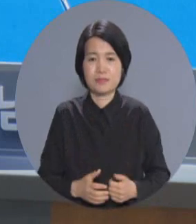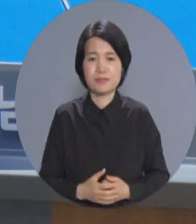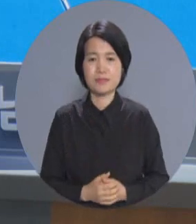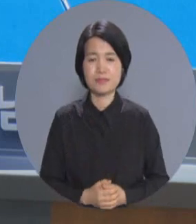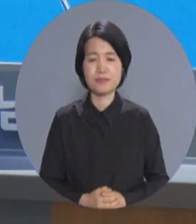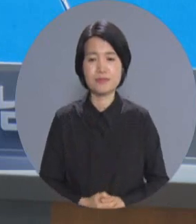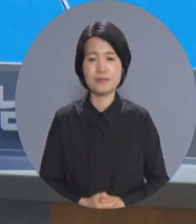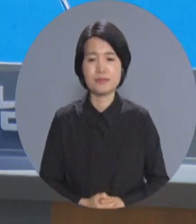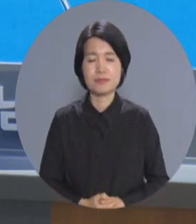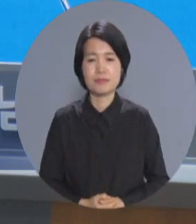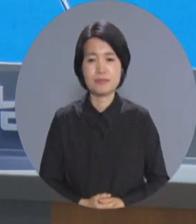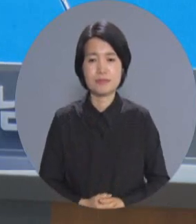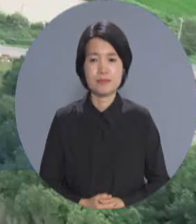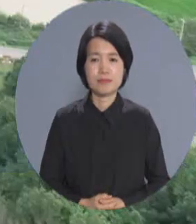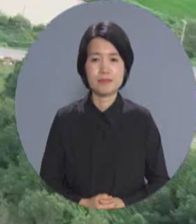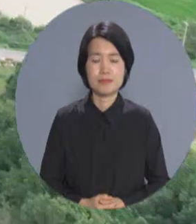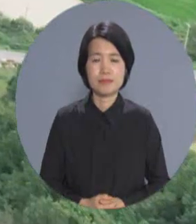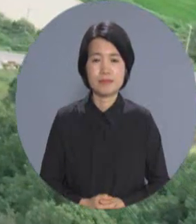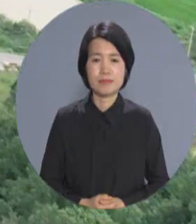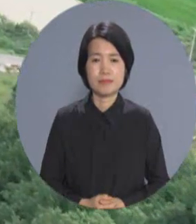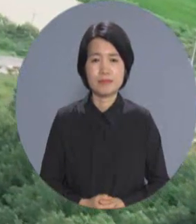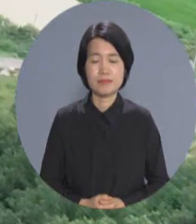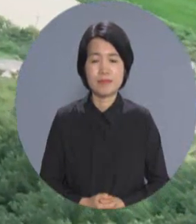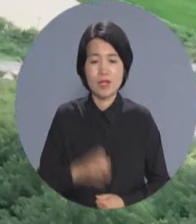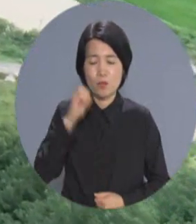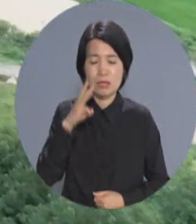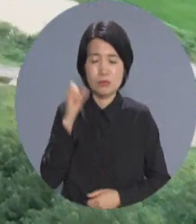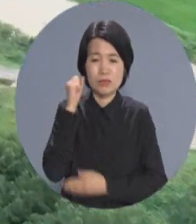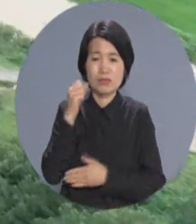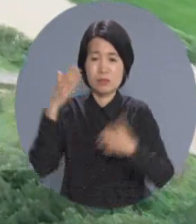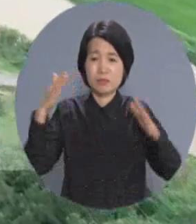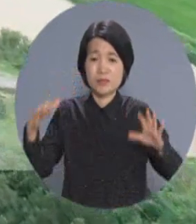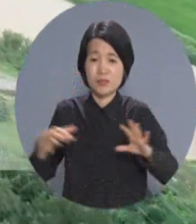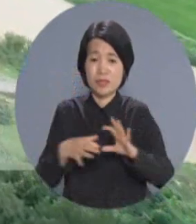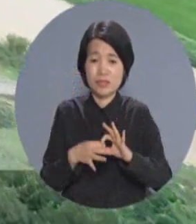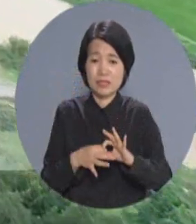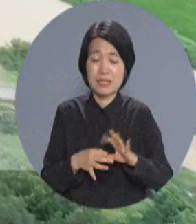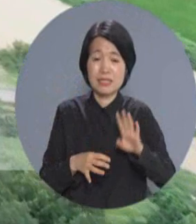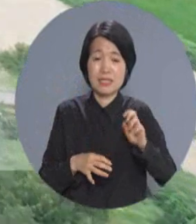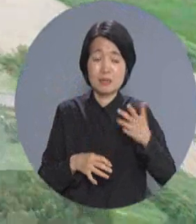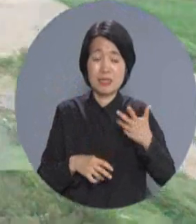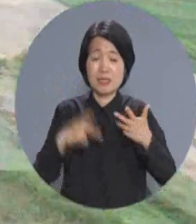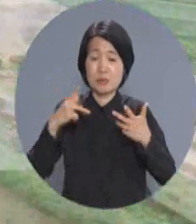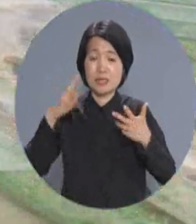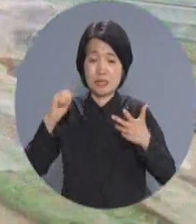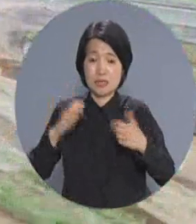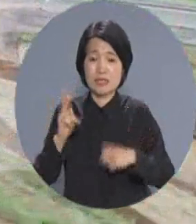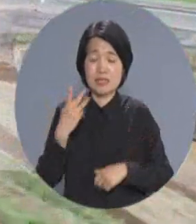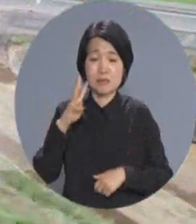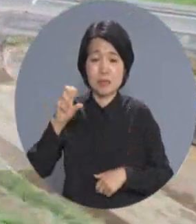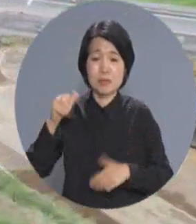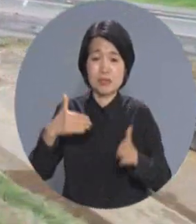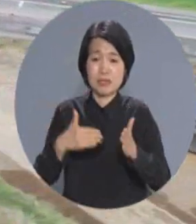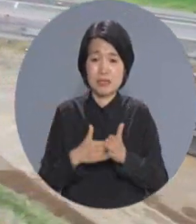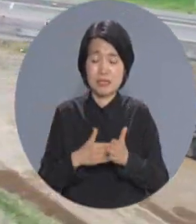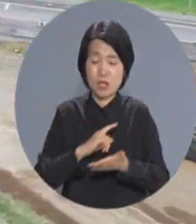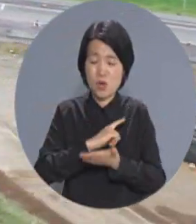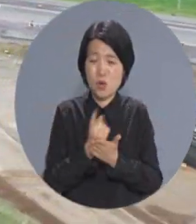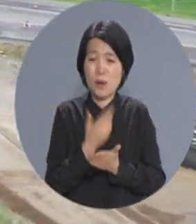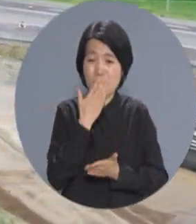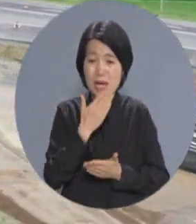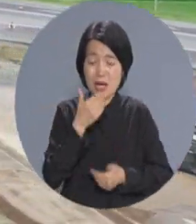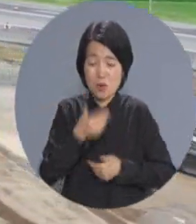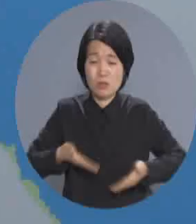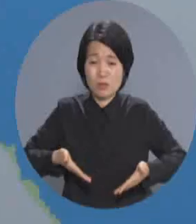별도로 적극 추진하겠습니다 광주와 영암을 있는 47km 구간은 2035년까지 초고속도로로